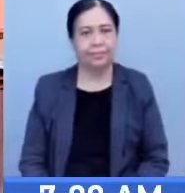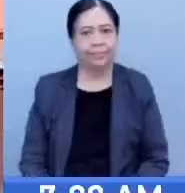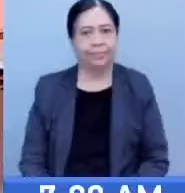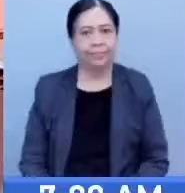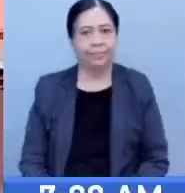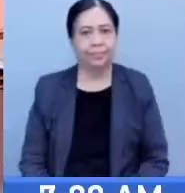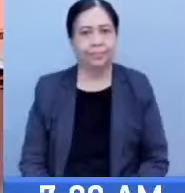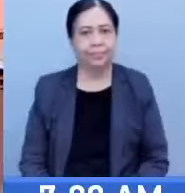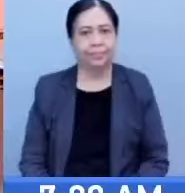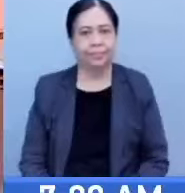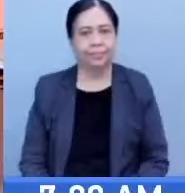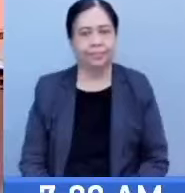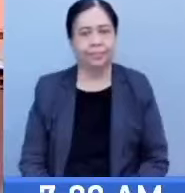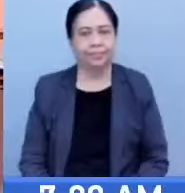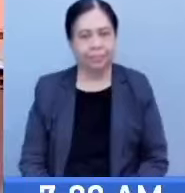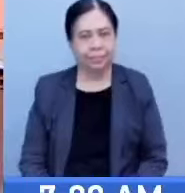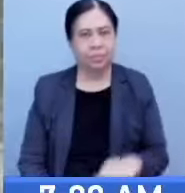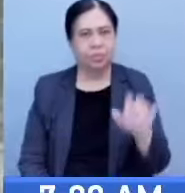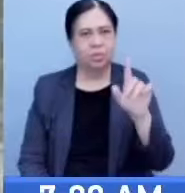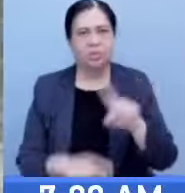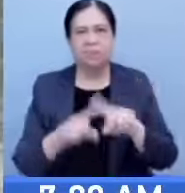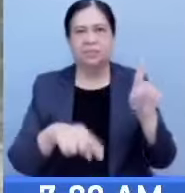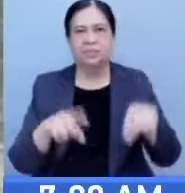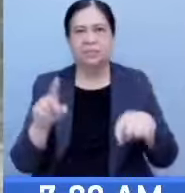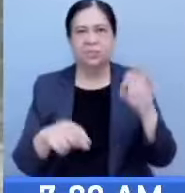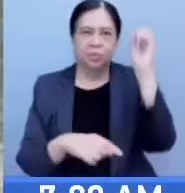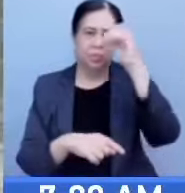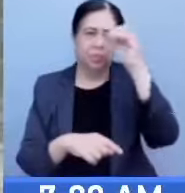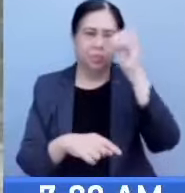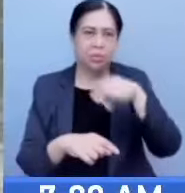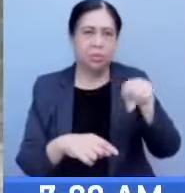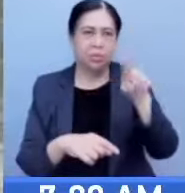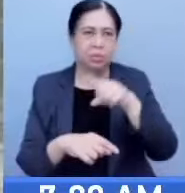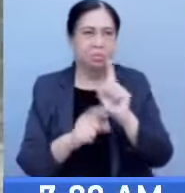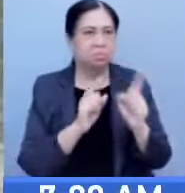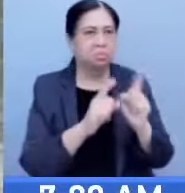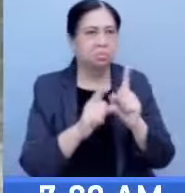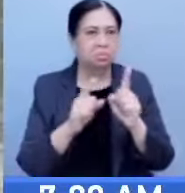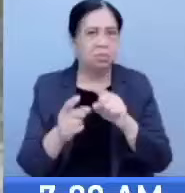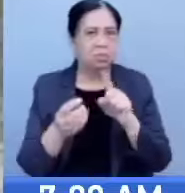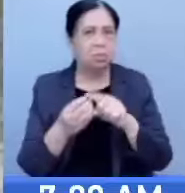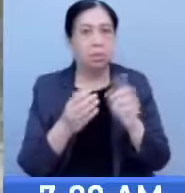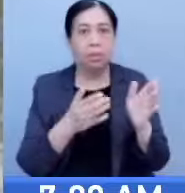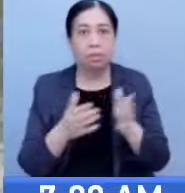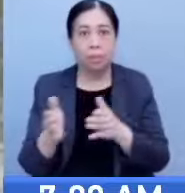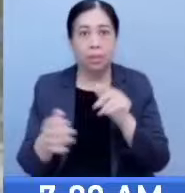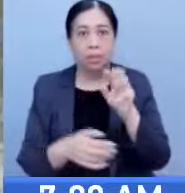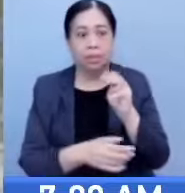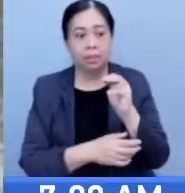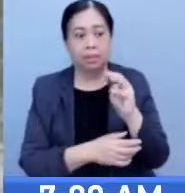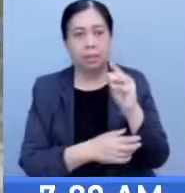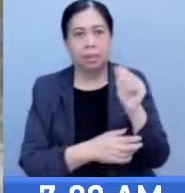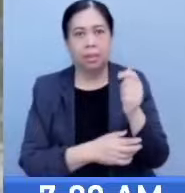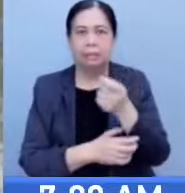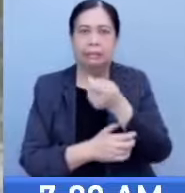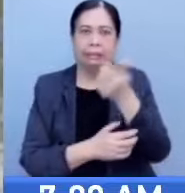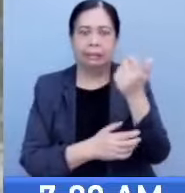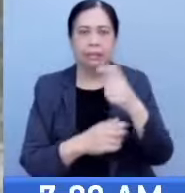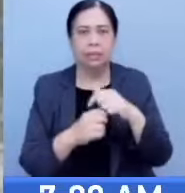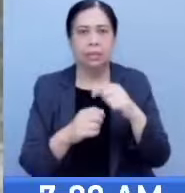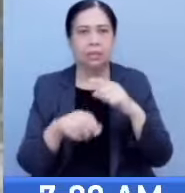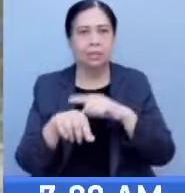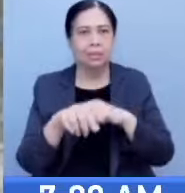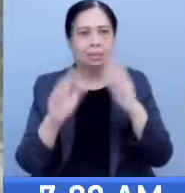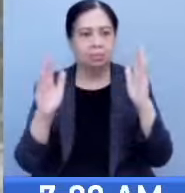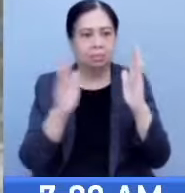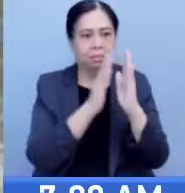Gang, good morning. Iba-iba yung pananaw ng mga nakausap kong motorista kaugnay doon sa plano ng MMDA na alisin yung window hours sa number coding